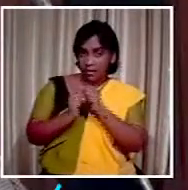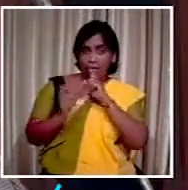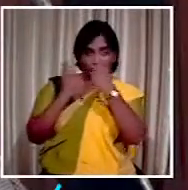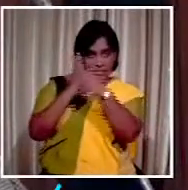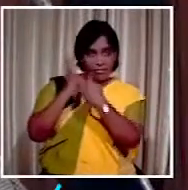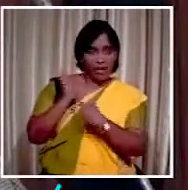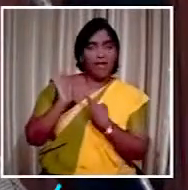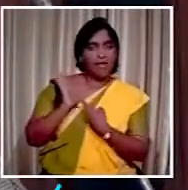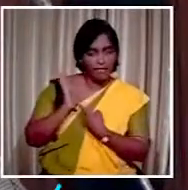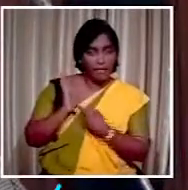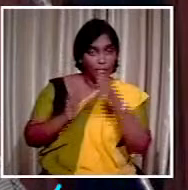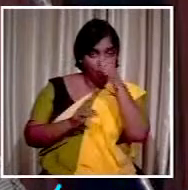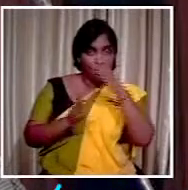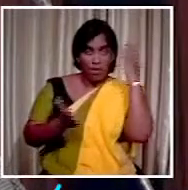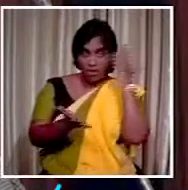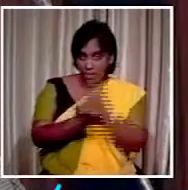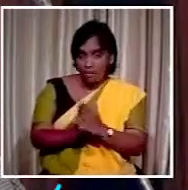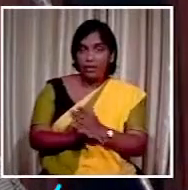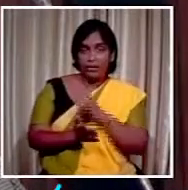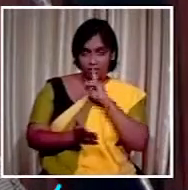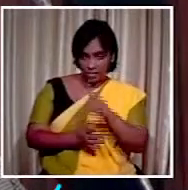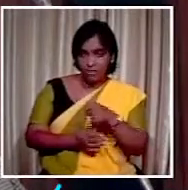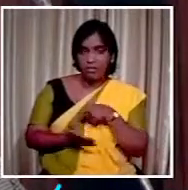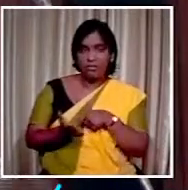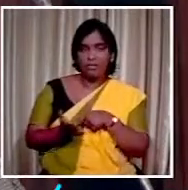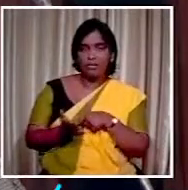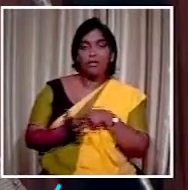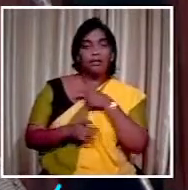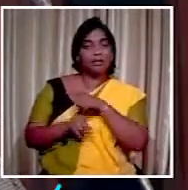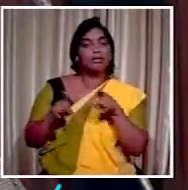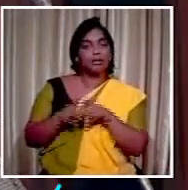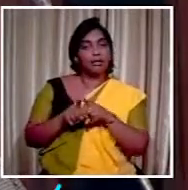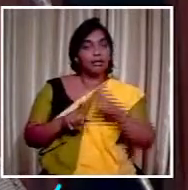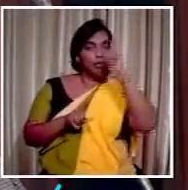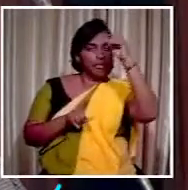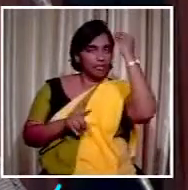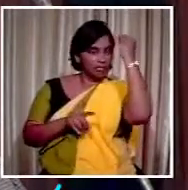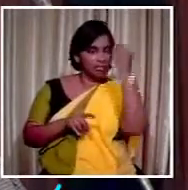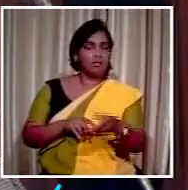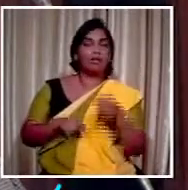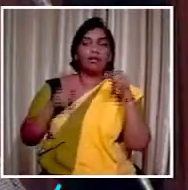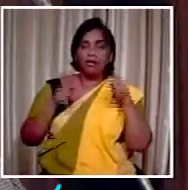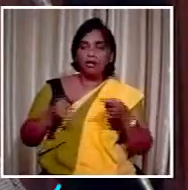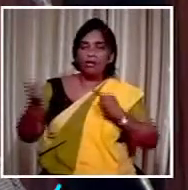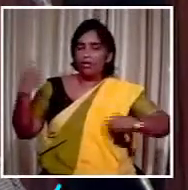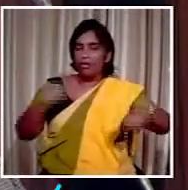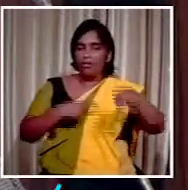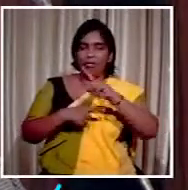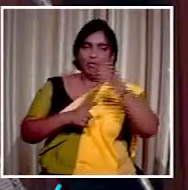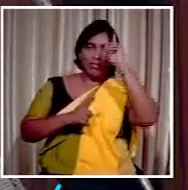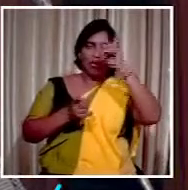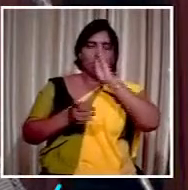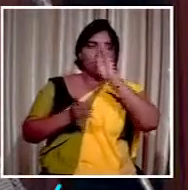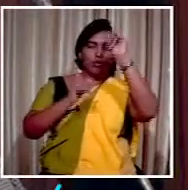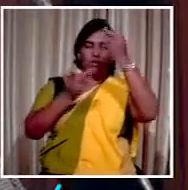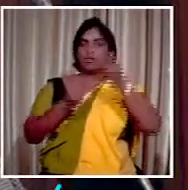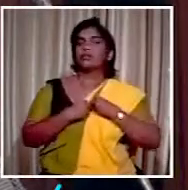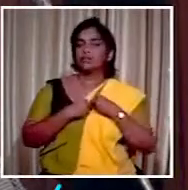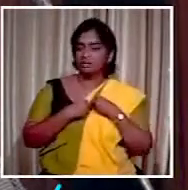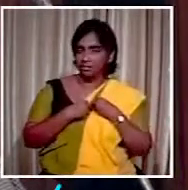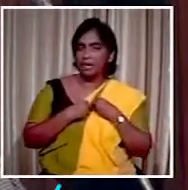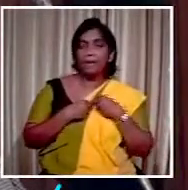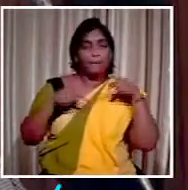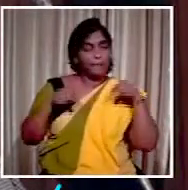තියෙන්නේ? ඔය හොරකම් නතර කරනවයි කියලාද තියෙන්නේ? ඒකේ ශාපය අපි අද හැම දිනාටම ගෙවන්න වෙලා තියෙනවා.